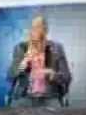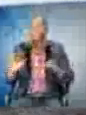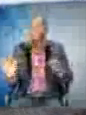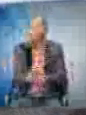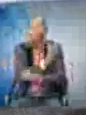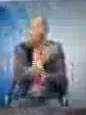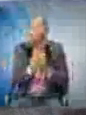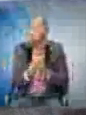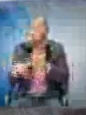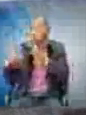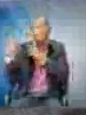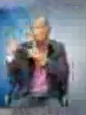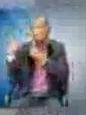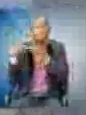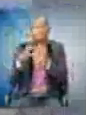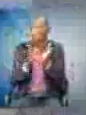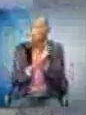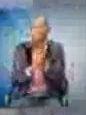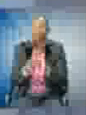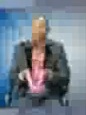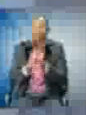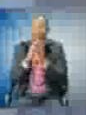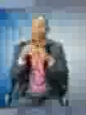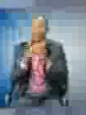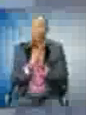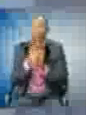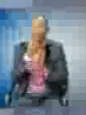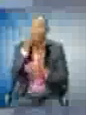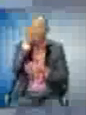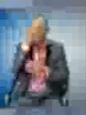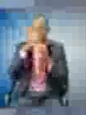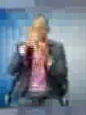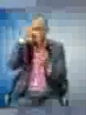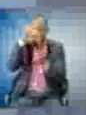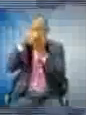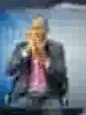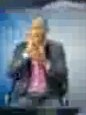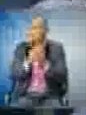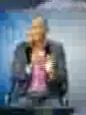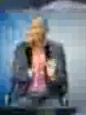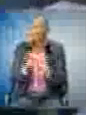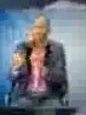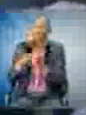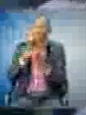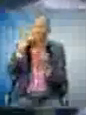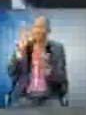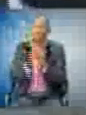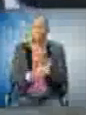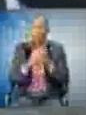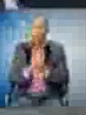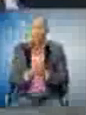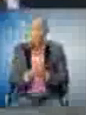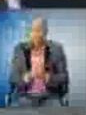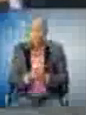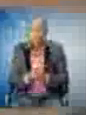l'école, les responsables des écoles interpellent les parents des élèves non en ordre de paiement afin qu'ils s'acquittent le